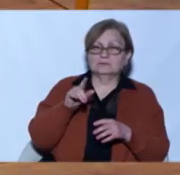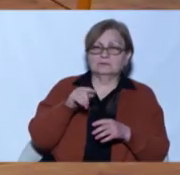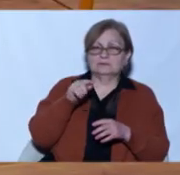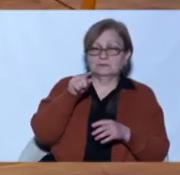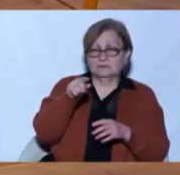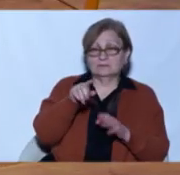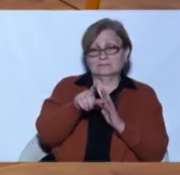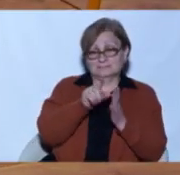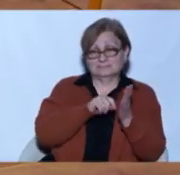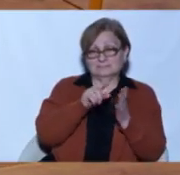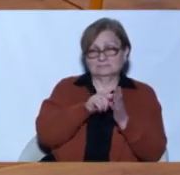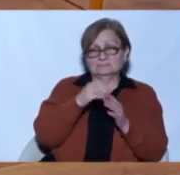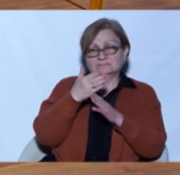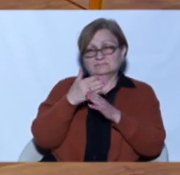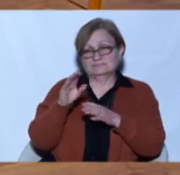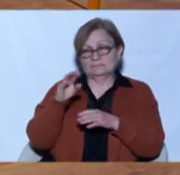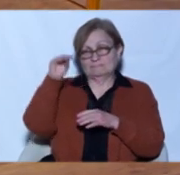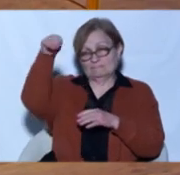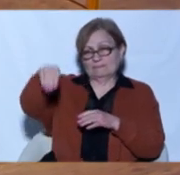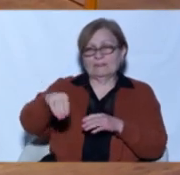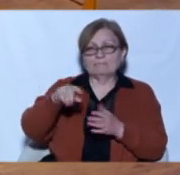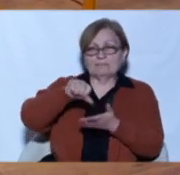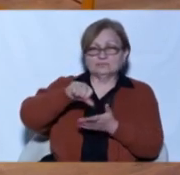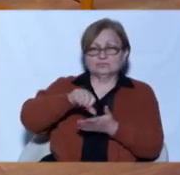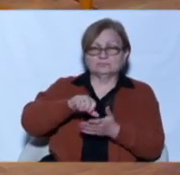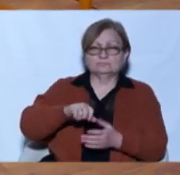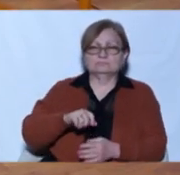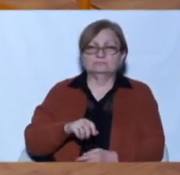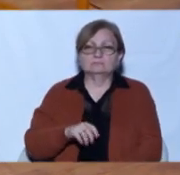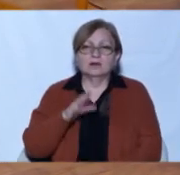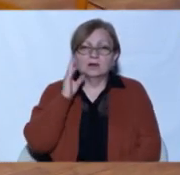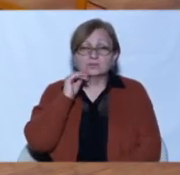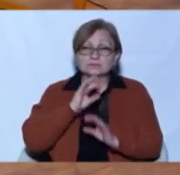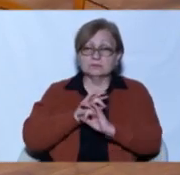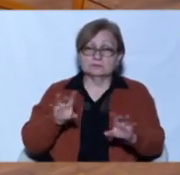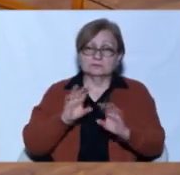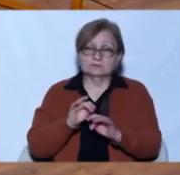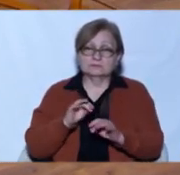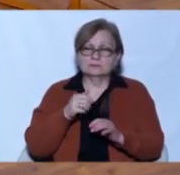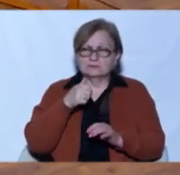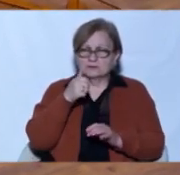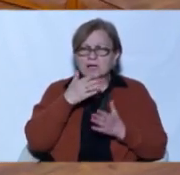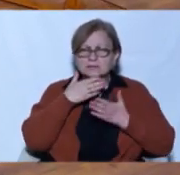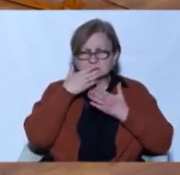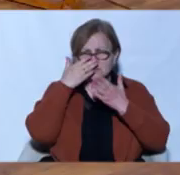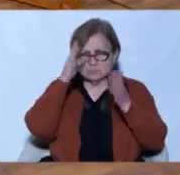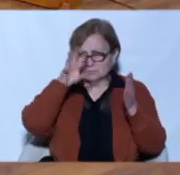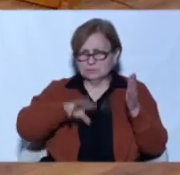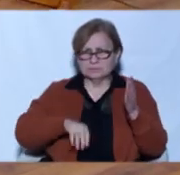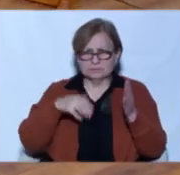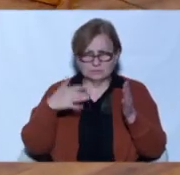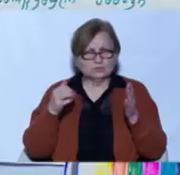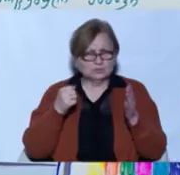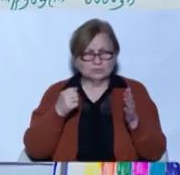ამ მამონაწერს მოვათავსებთ პერსონაჟებში. როცა მოთხრობას კარგად წაიკითხავთ და